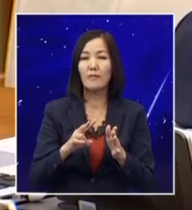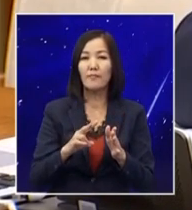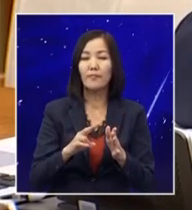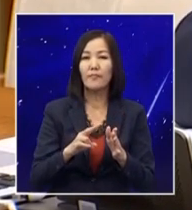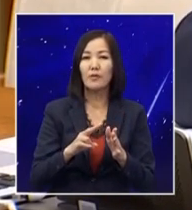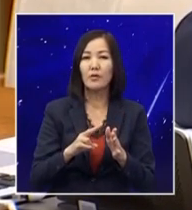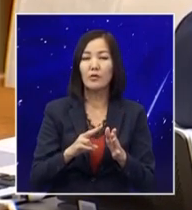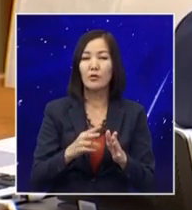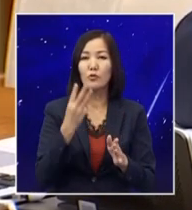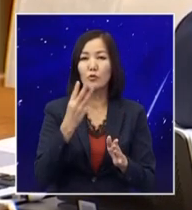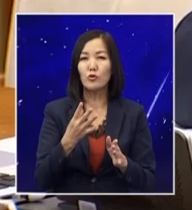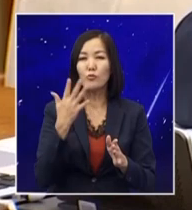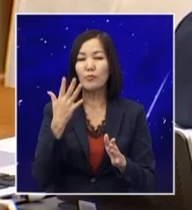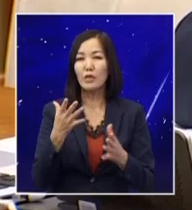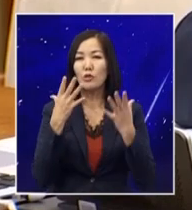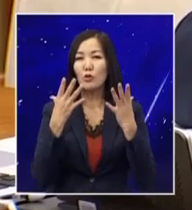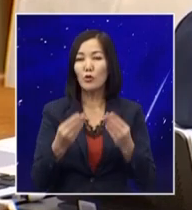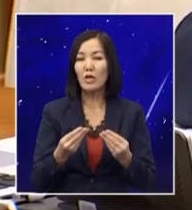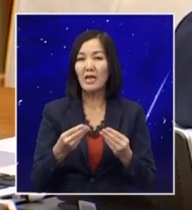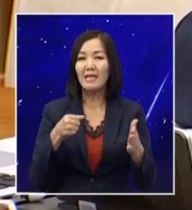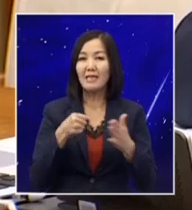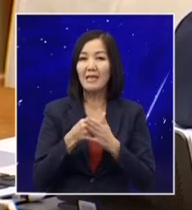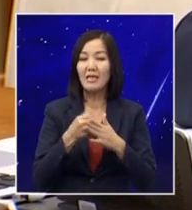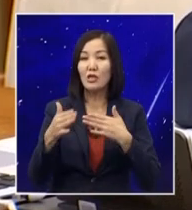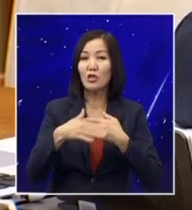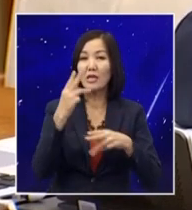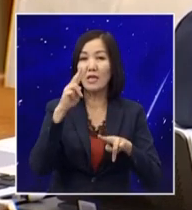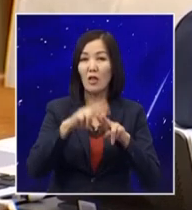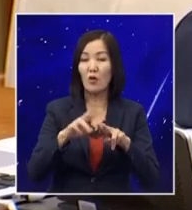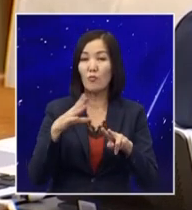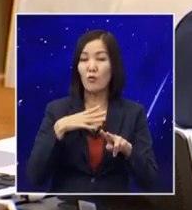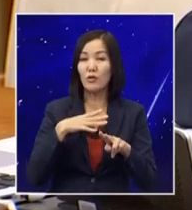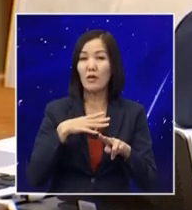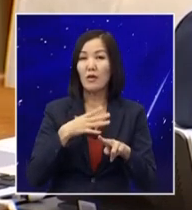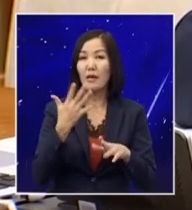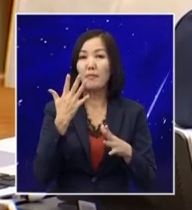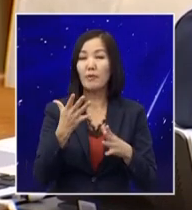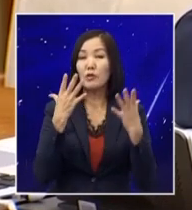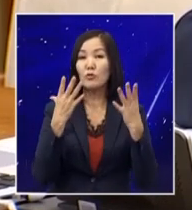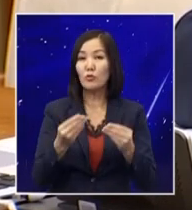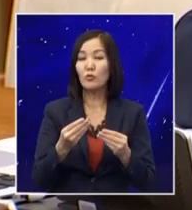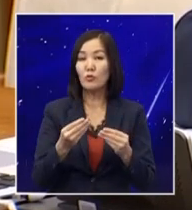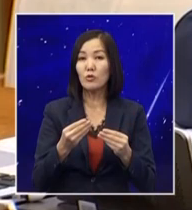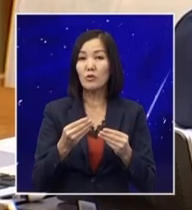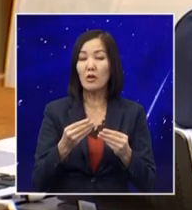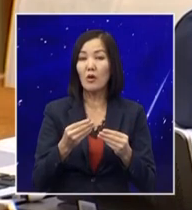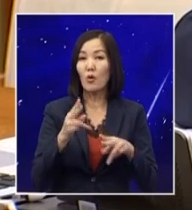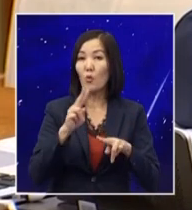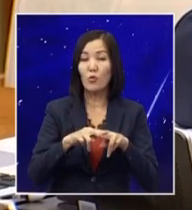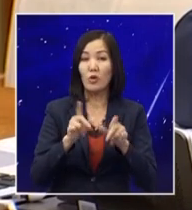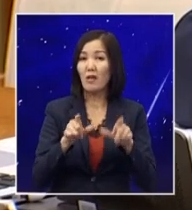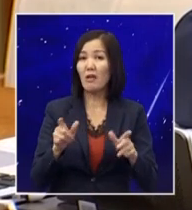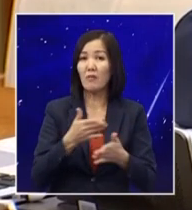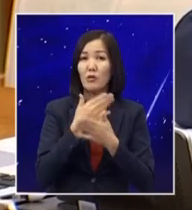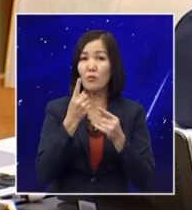сөткі ұзартырдық, бірақ та енді осы бап бойынша сол 5 сөткен өзін алып атқан адамдар жоқ. Бәрі